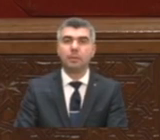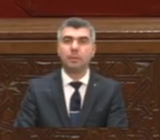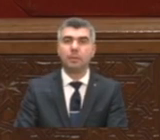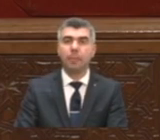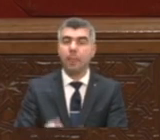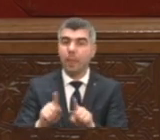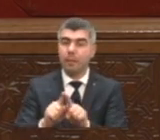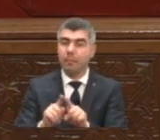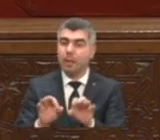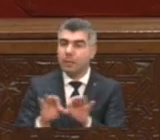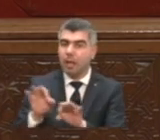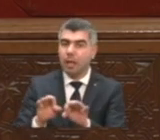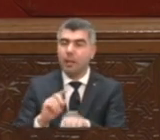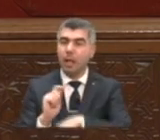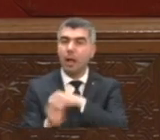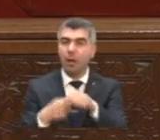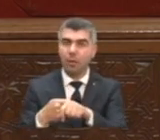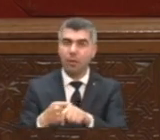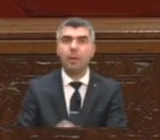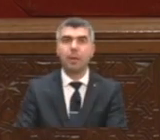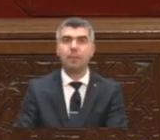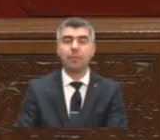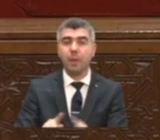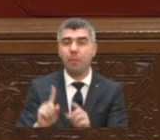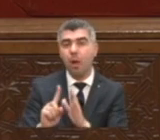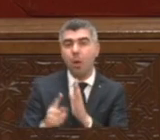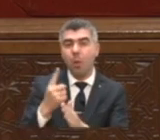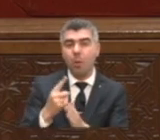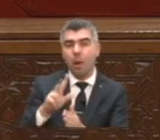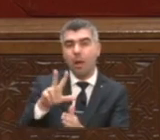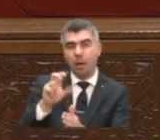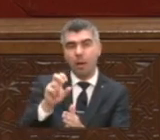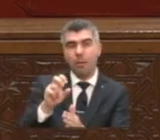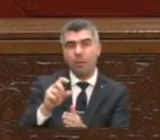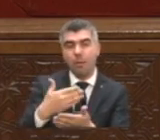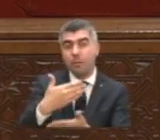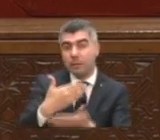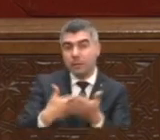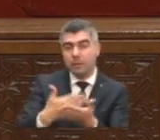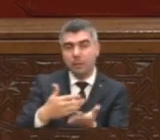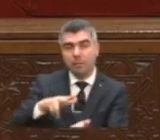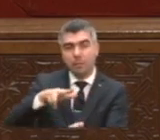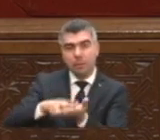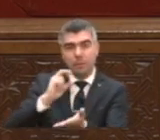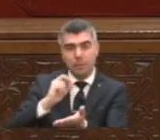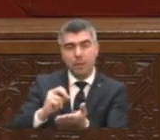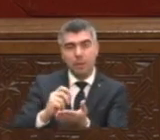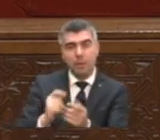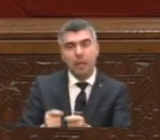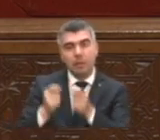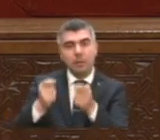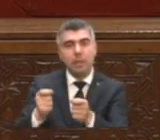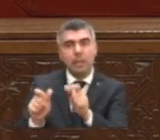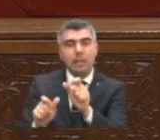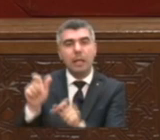الرجيم، فيما يخص العالم القروي خصنا نعرفوا اول حاجه اللي خصنا نعرفوا هي هاد التراخيص. ماشي خصنا نبداو نقدموها للمواطنين بحال